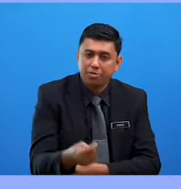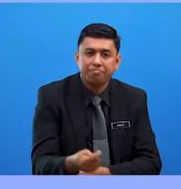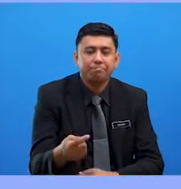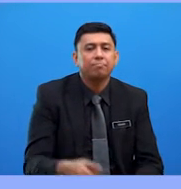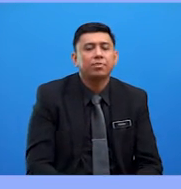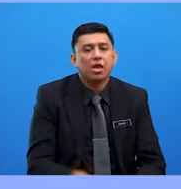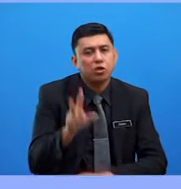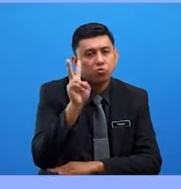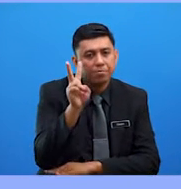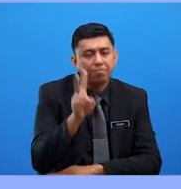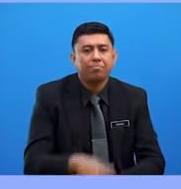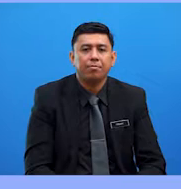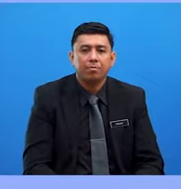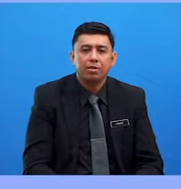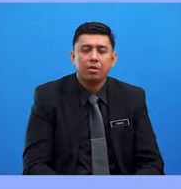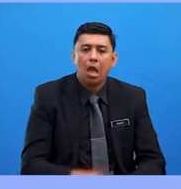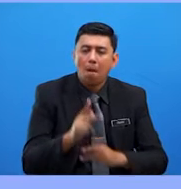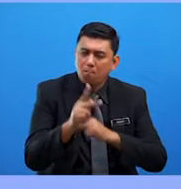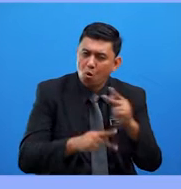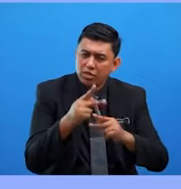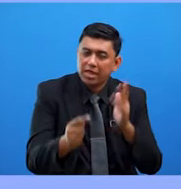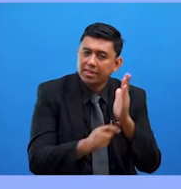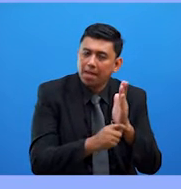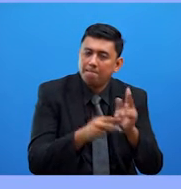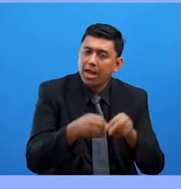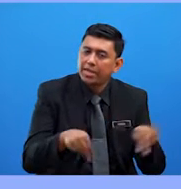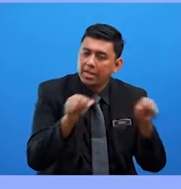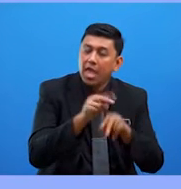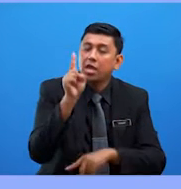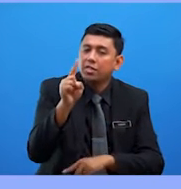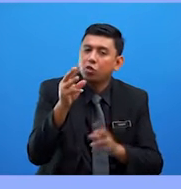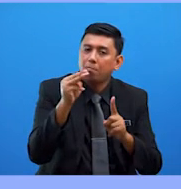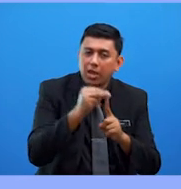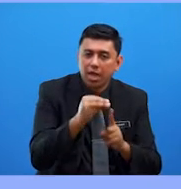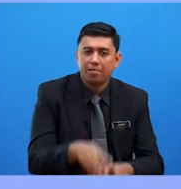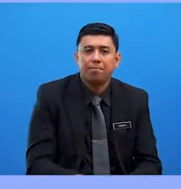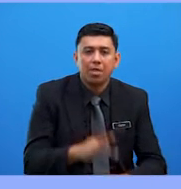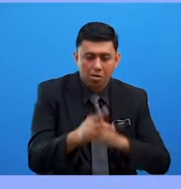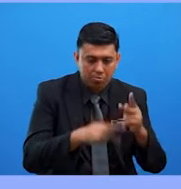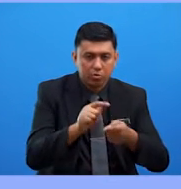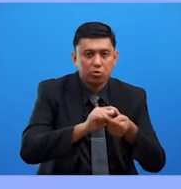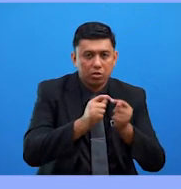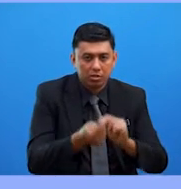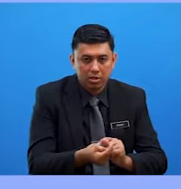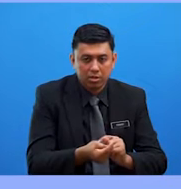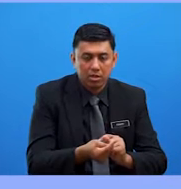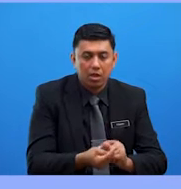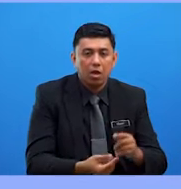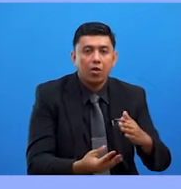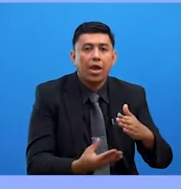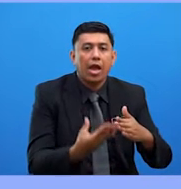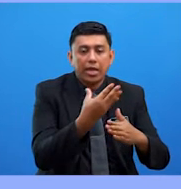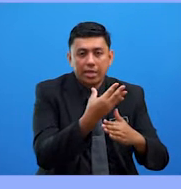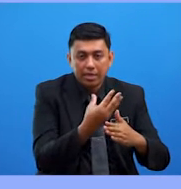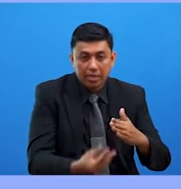markah. Kedua, proses tambah nilai 1 markah. Proses menukarkan input